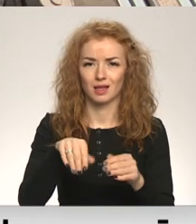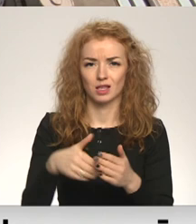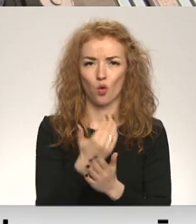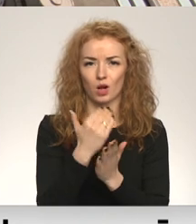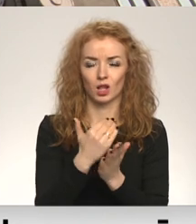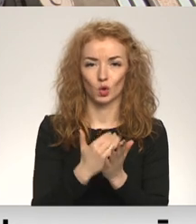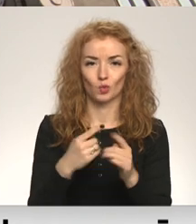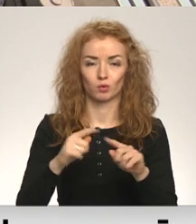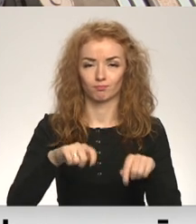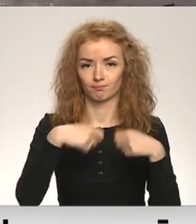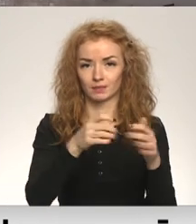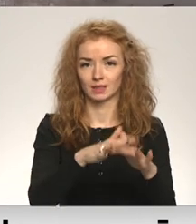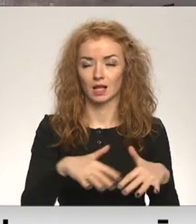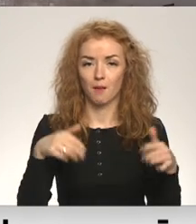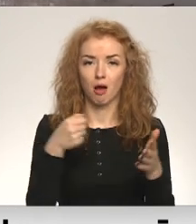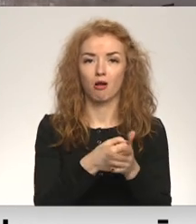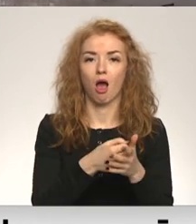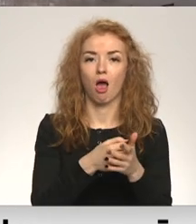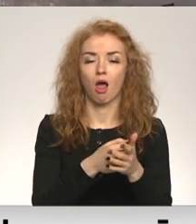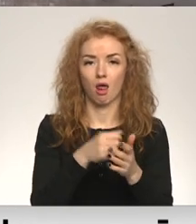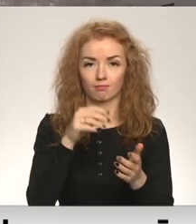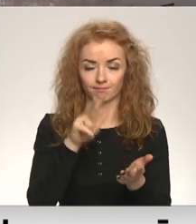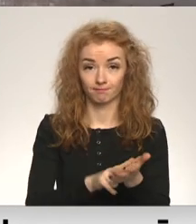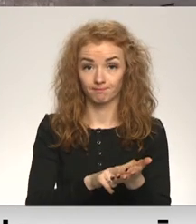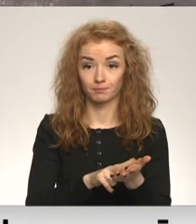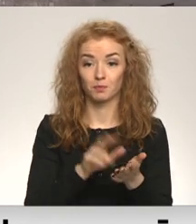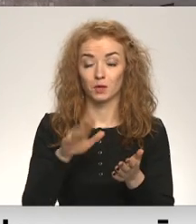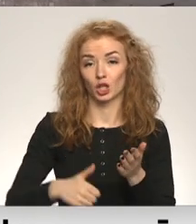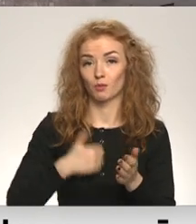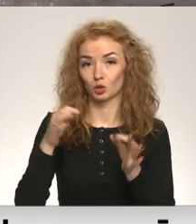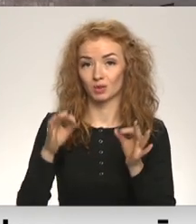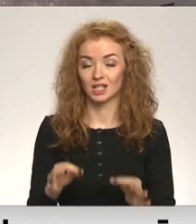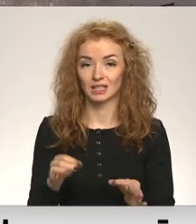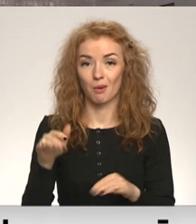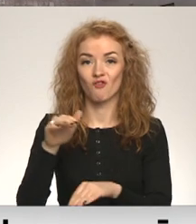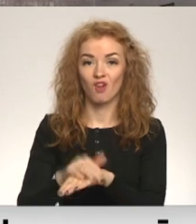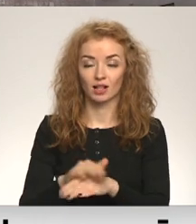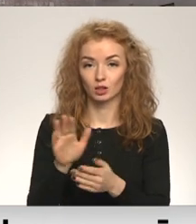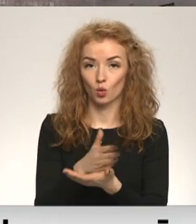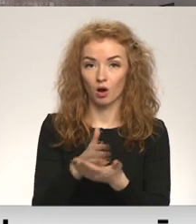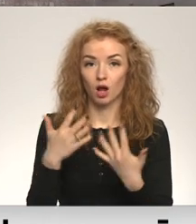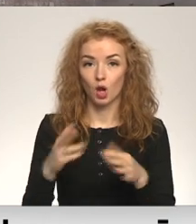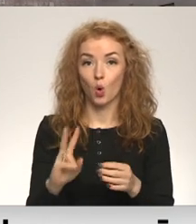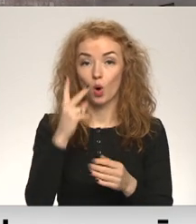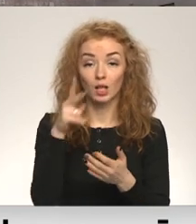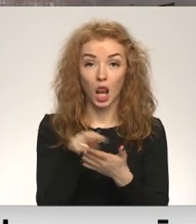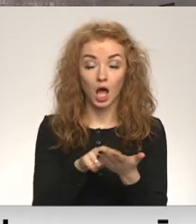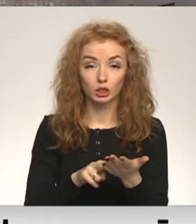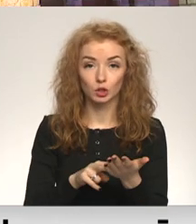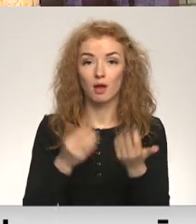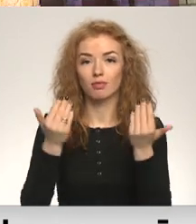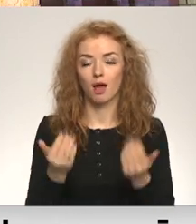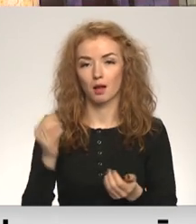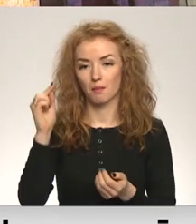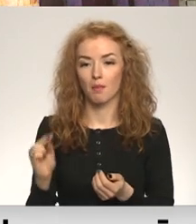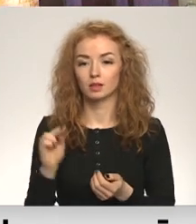likumprojekta un nodotu to Saeimai galīgajam balsojumam. Jautājums par īpašumtiesībām faktiski tika atrisināts jau otrajā lasījumā. Tagad